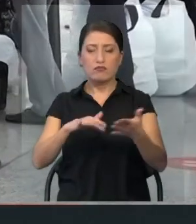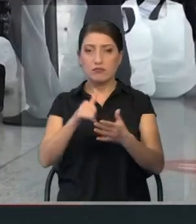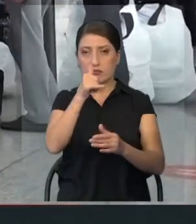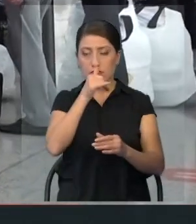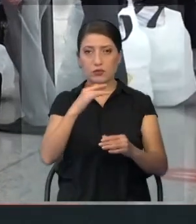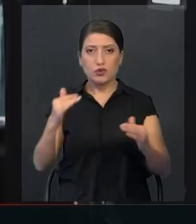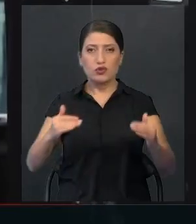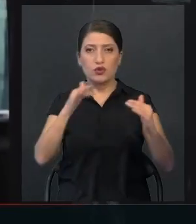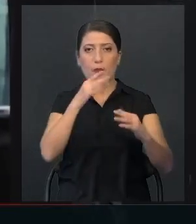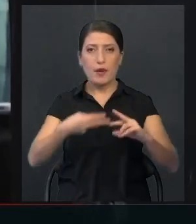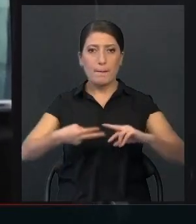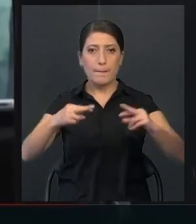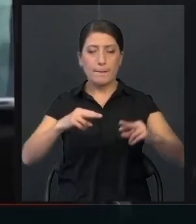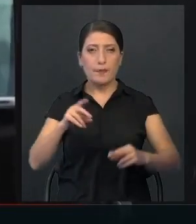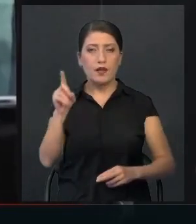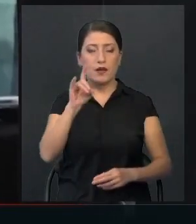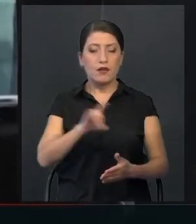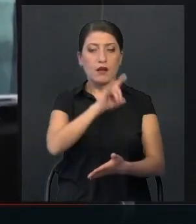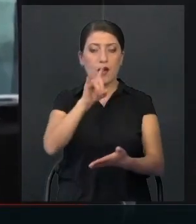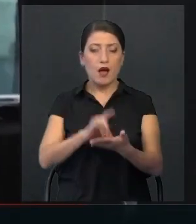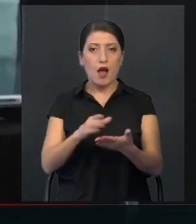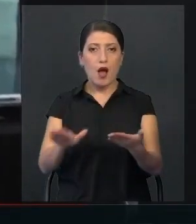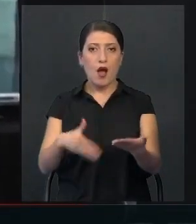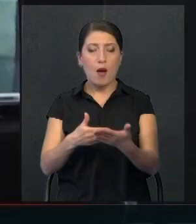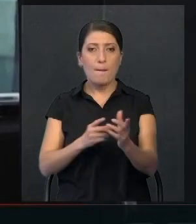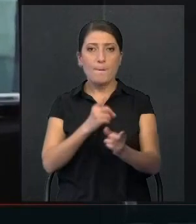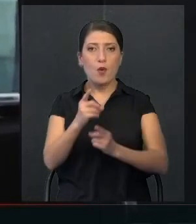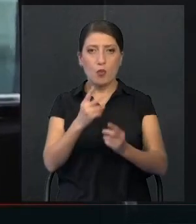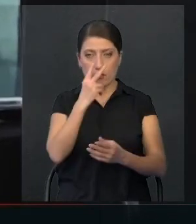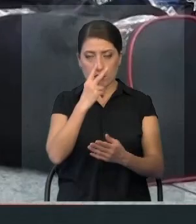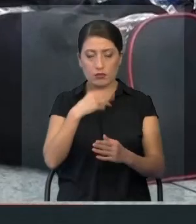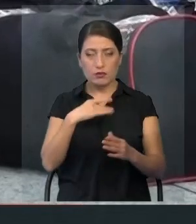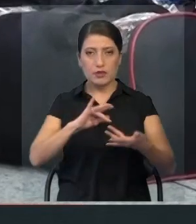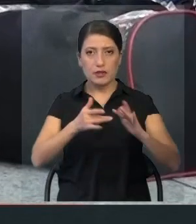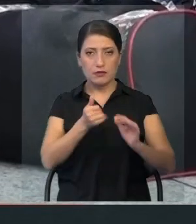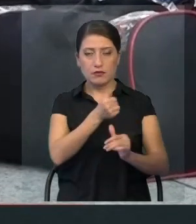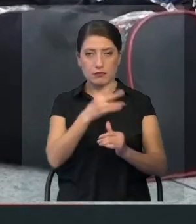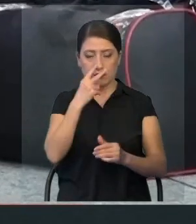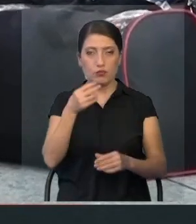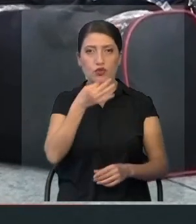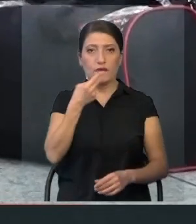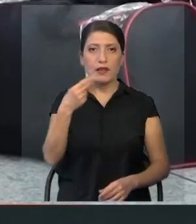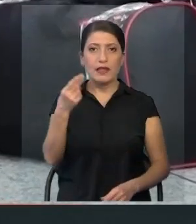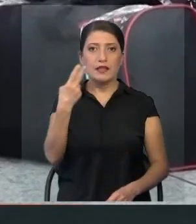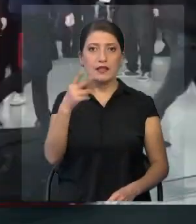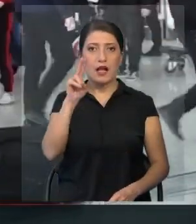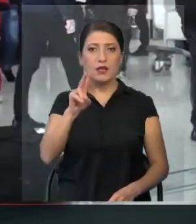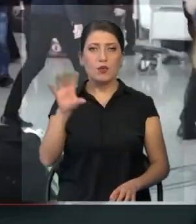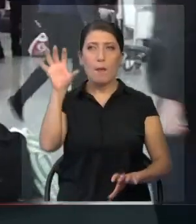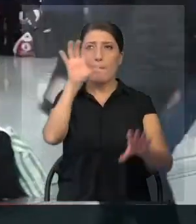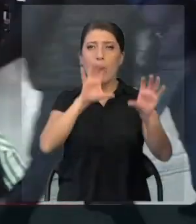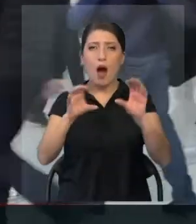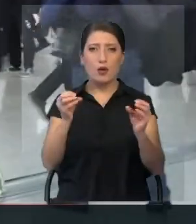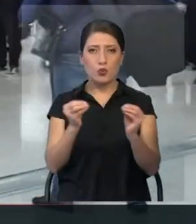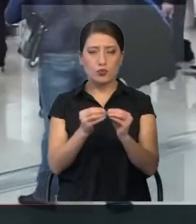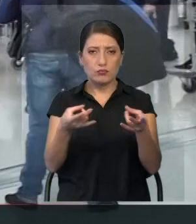չվացուցակը։ Զվարթնոցի աշխատակազմը հորդորում է փոփոխություններին հետևել իրենց կայքում։ Մինչև դեկտեմբերի 22-ը հաստատ թանձր կլինի մարախուղը